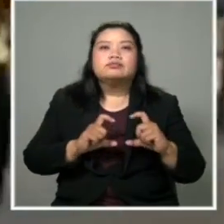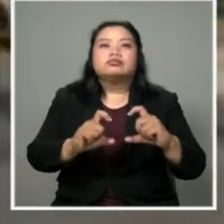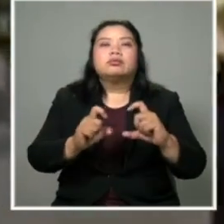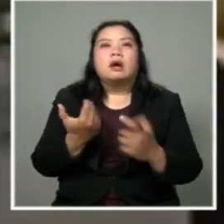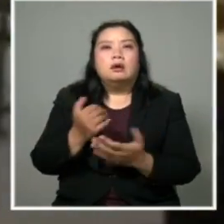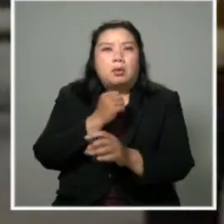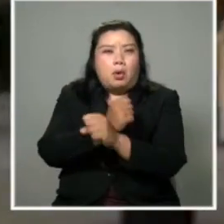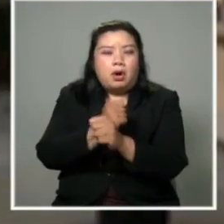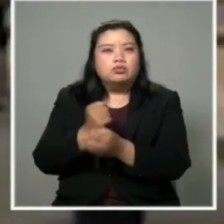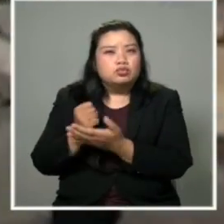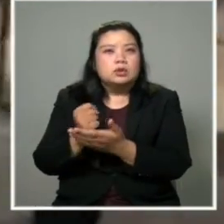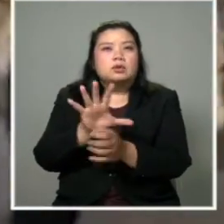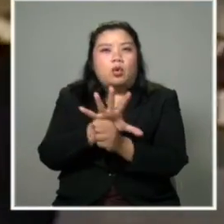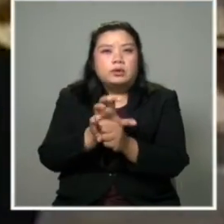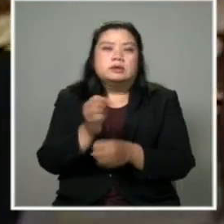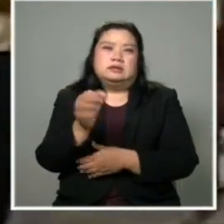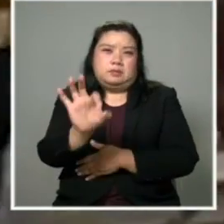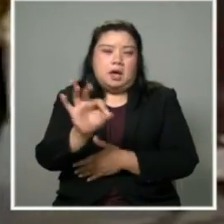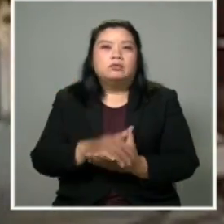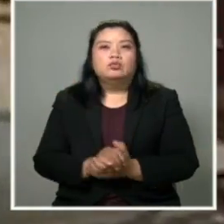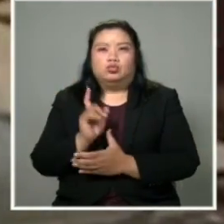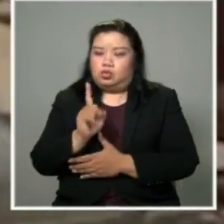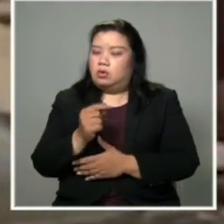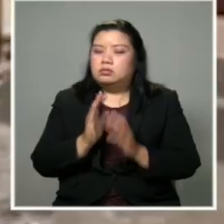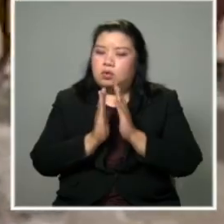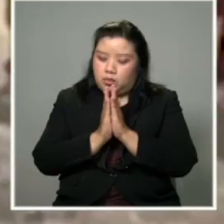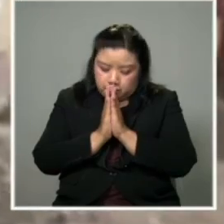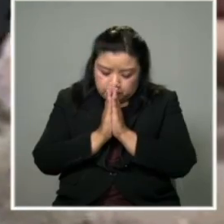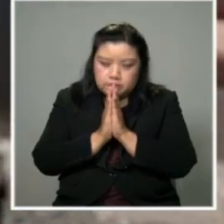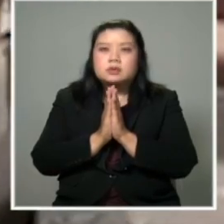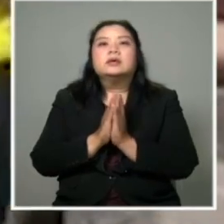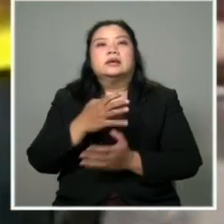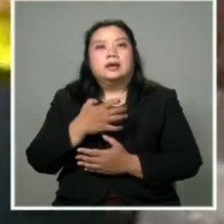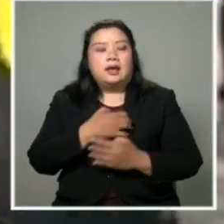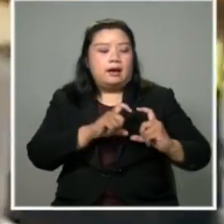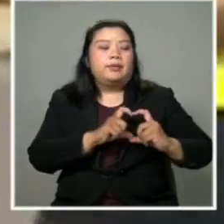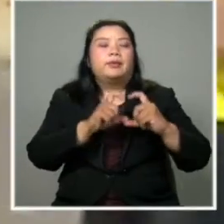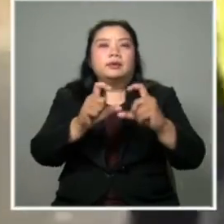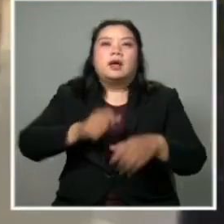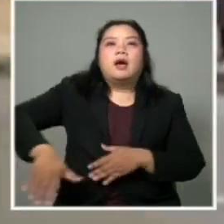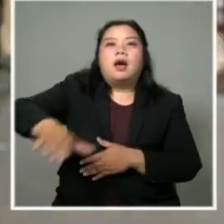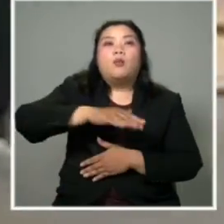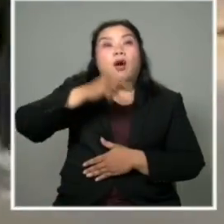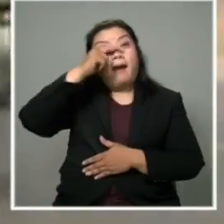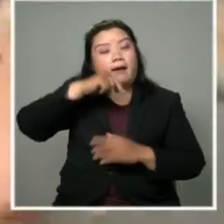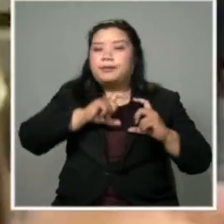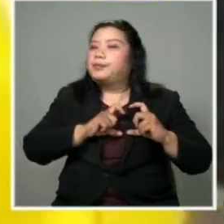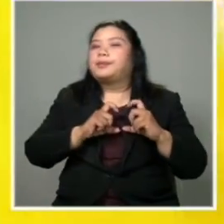การรักษาผู้ป่วยโรคโควิด -19 และสมควรที่จะได้รับคำขอบคุณได้รับกำลังใจจากชาวไทยทั้งประเท